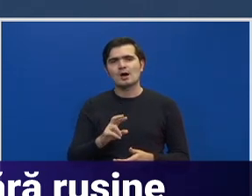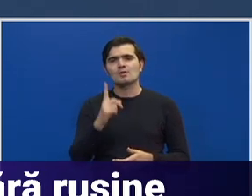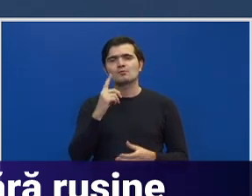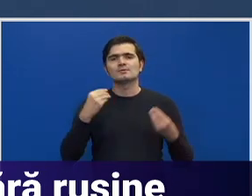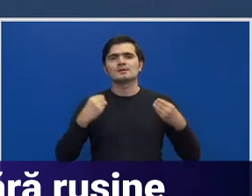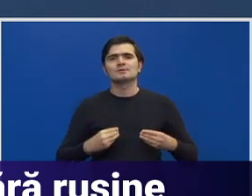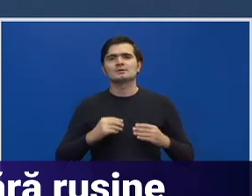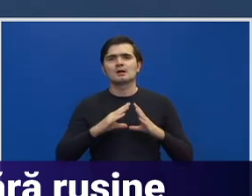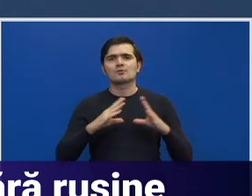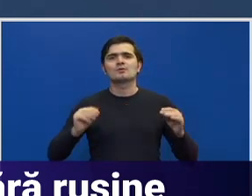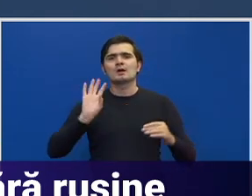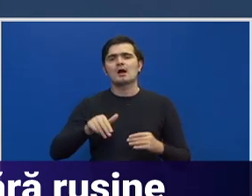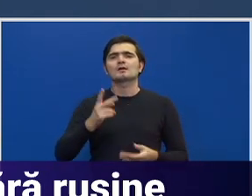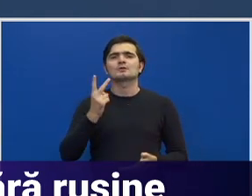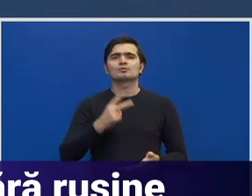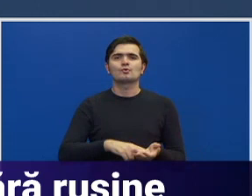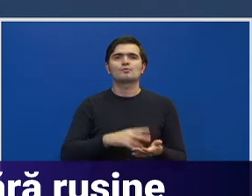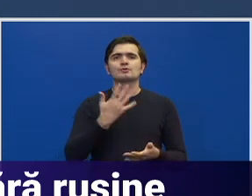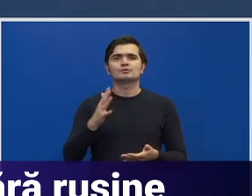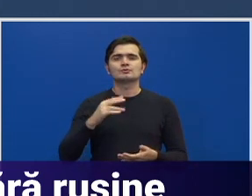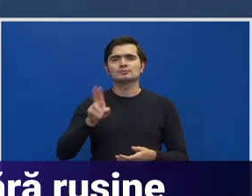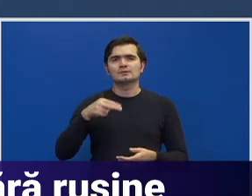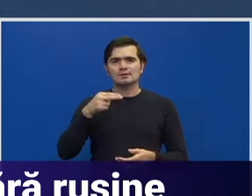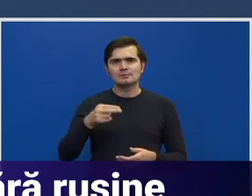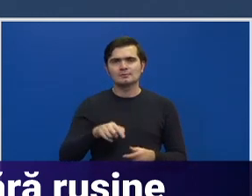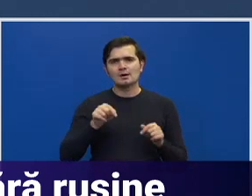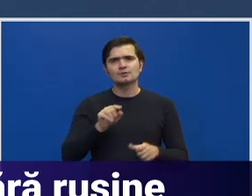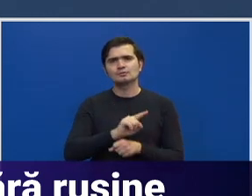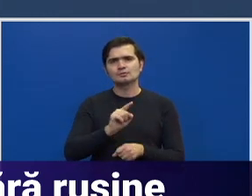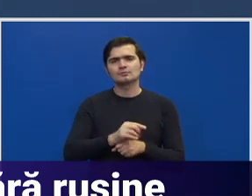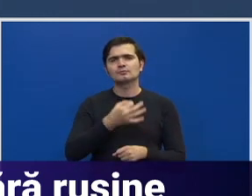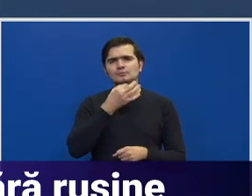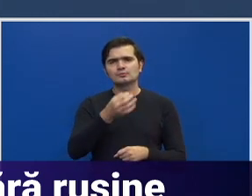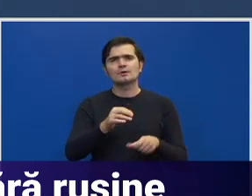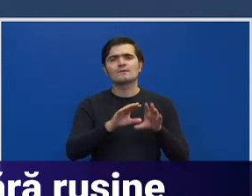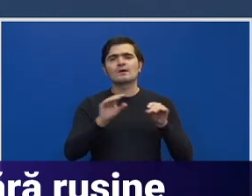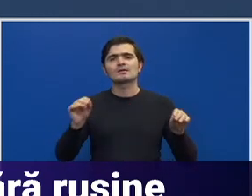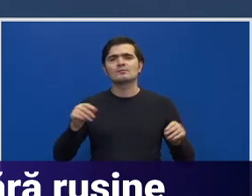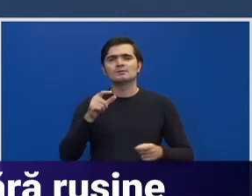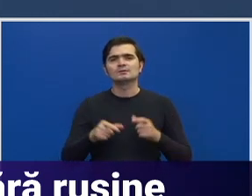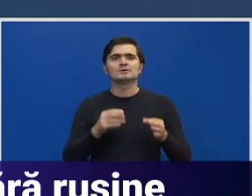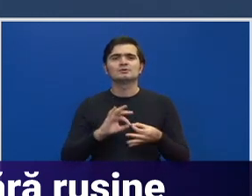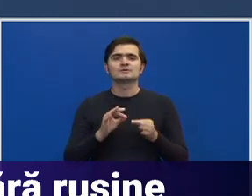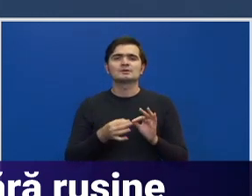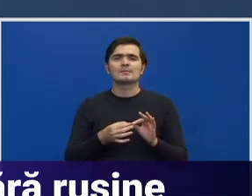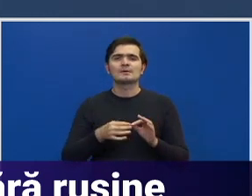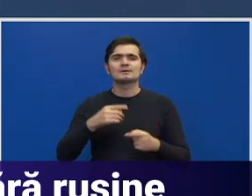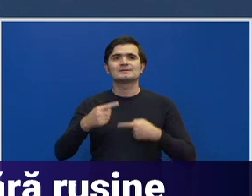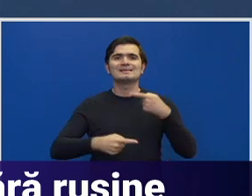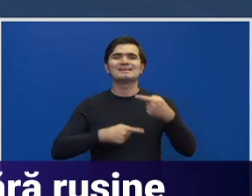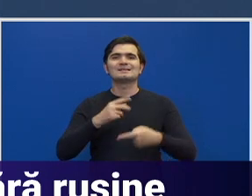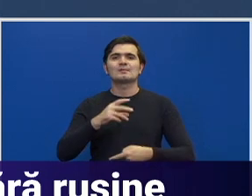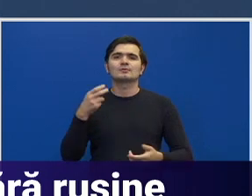României are 2.500 de euro. Și acest lucru spune foarte multe despre ceea ce înseamnă sistemul